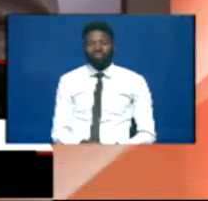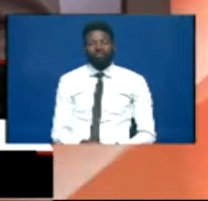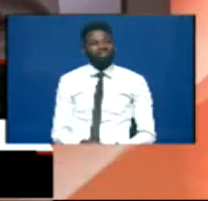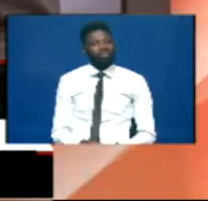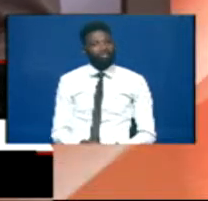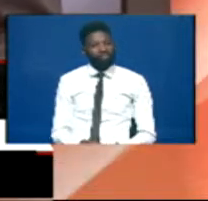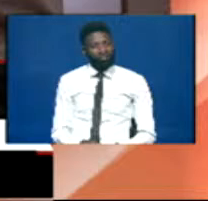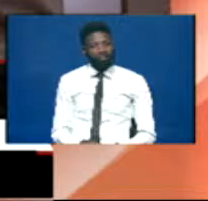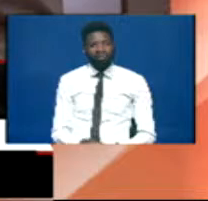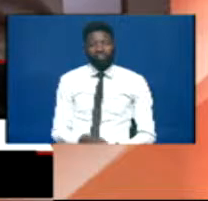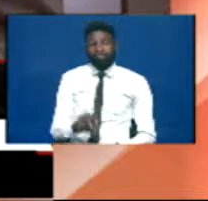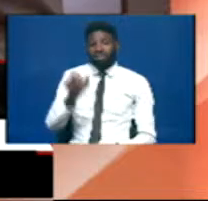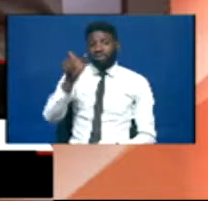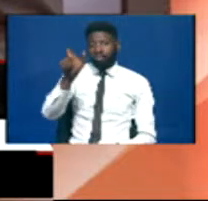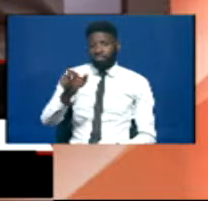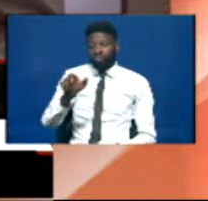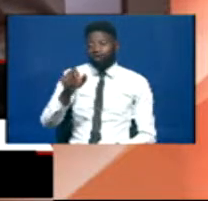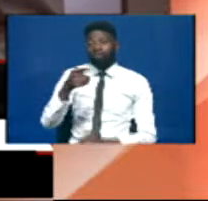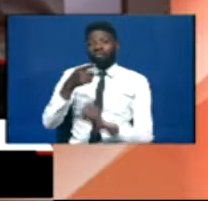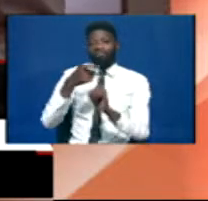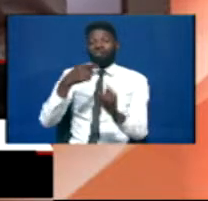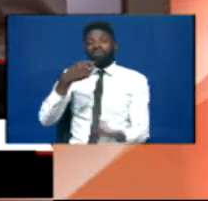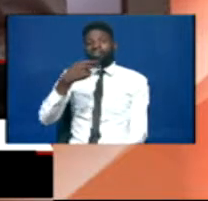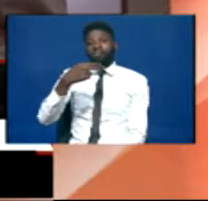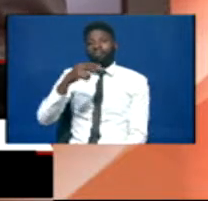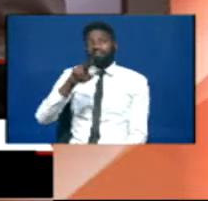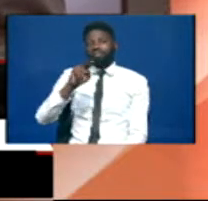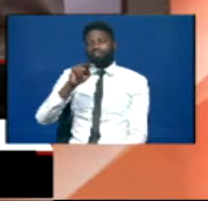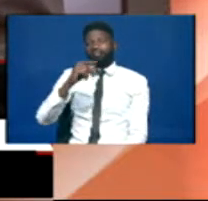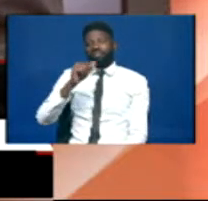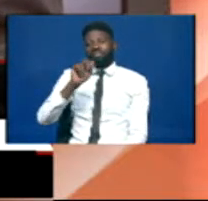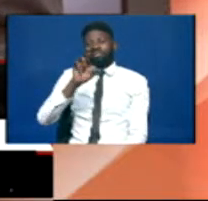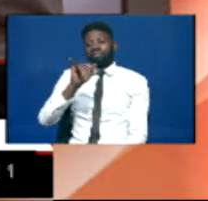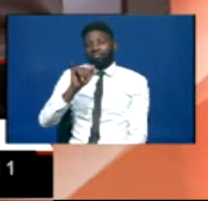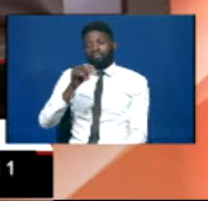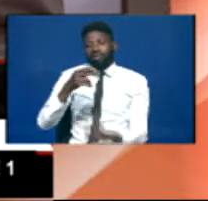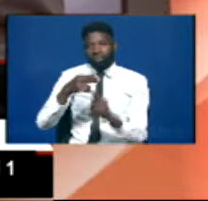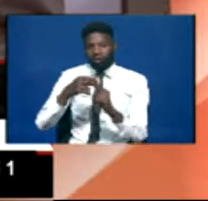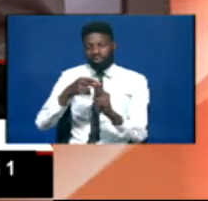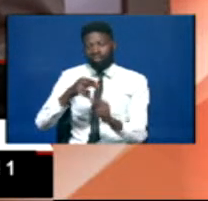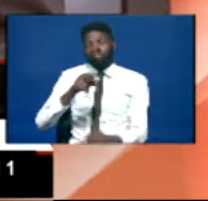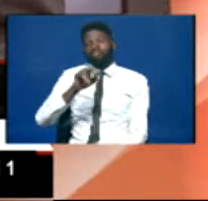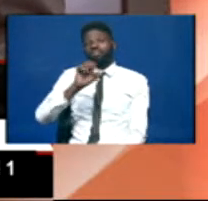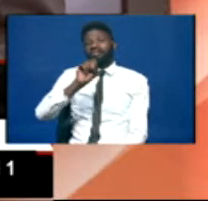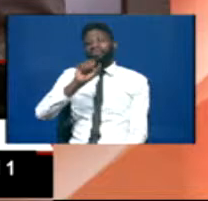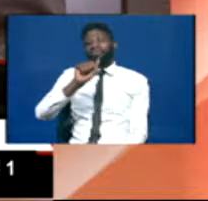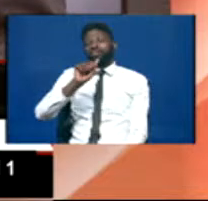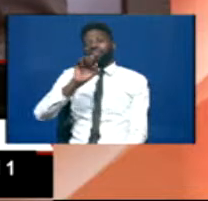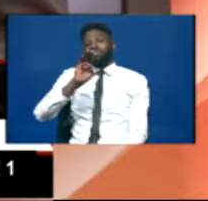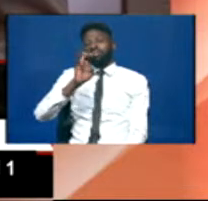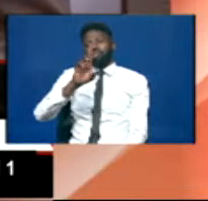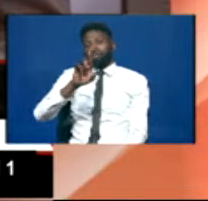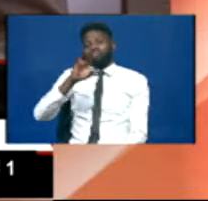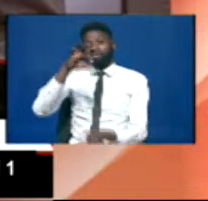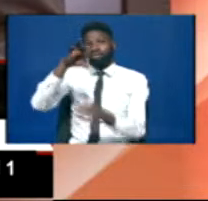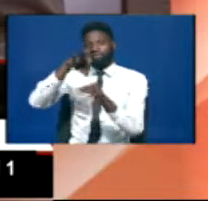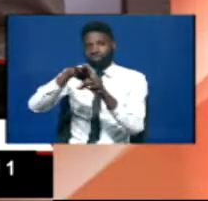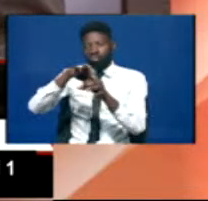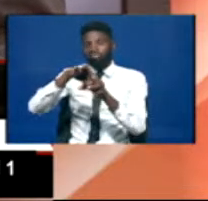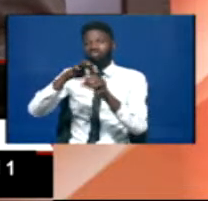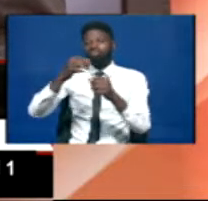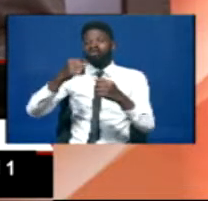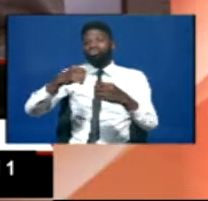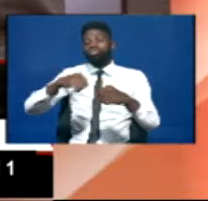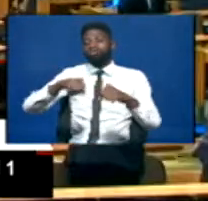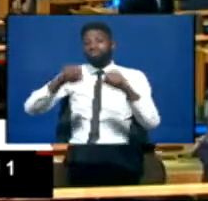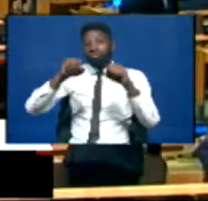Mjumbe kutoka Hungary, Saba Korosi, alichaguliwa kuwa rais wa kikao kijacho cha 77 cha Baraza Kuu la